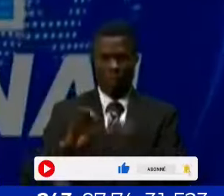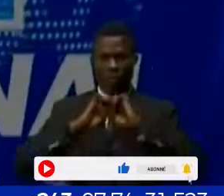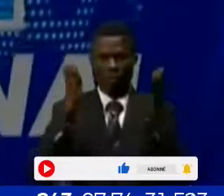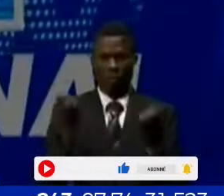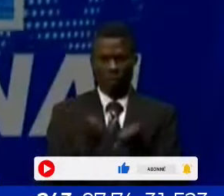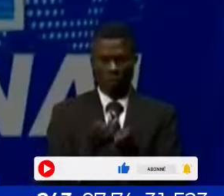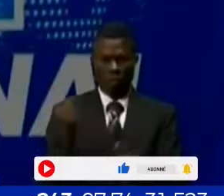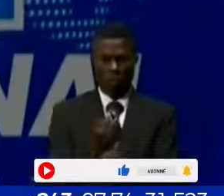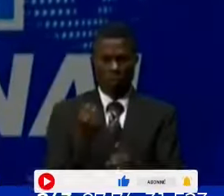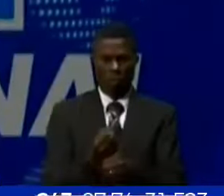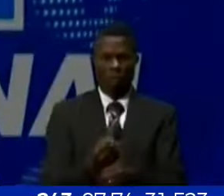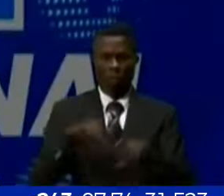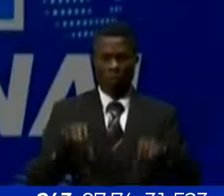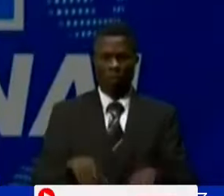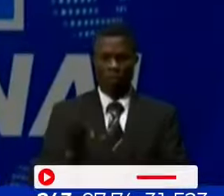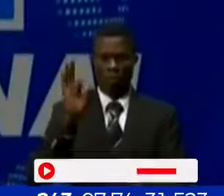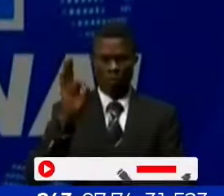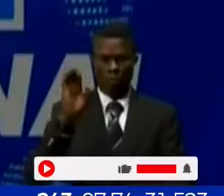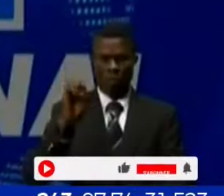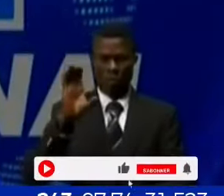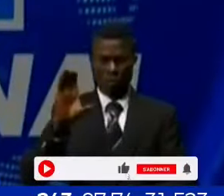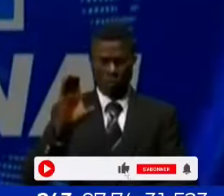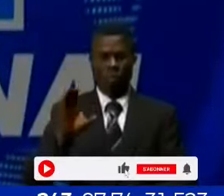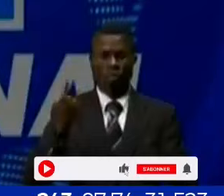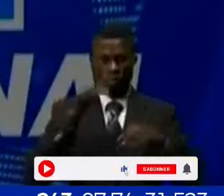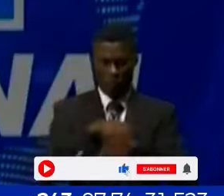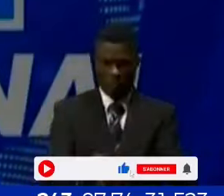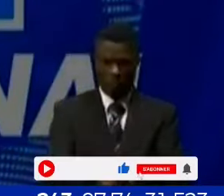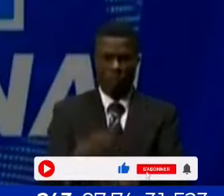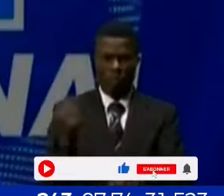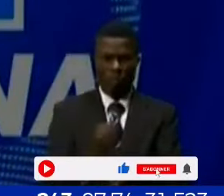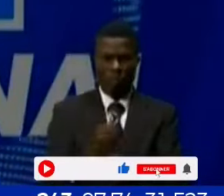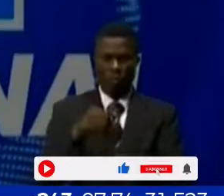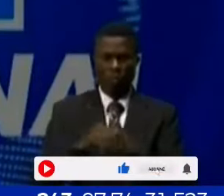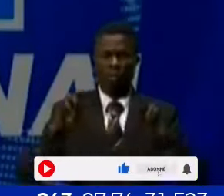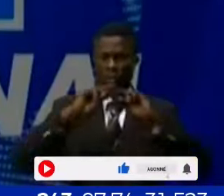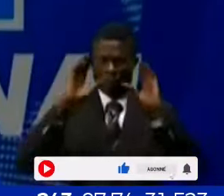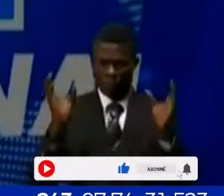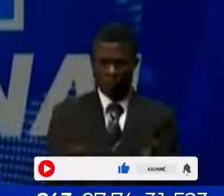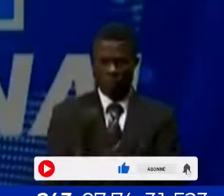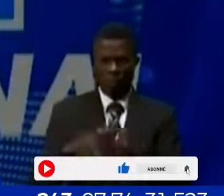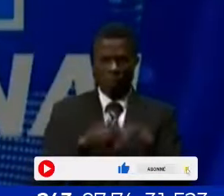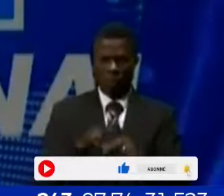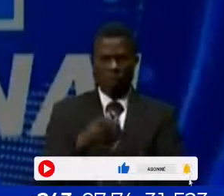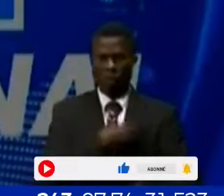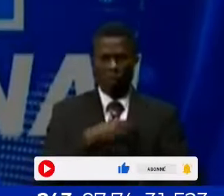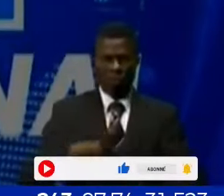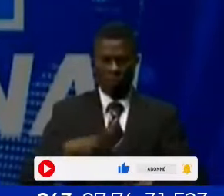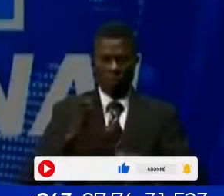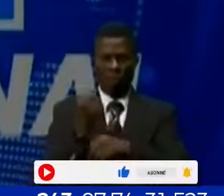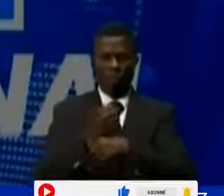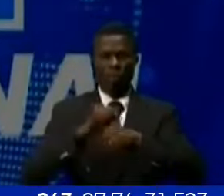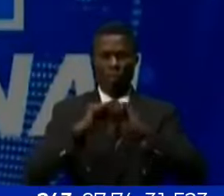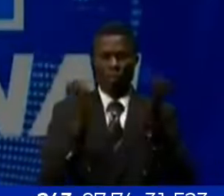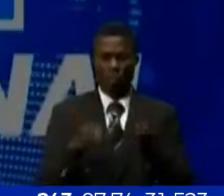entreprises du Congo, FEC, n'a pas dérogé à la règle à travers la Commission nationale des femmes entrepreneurs du